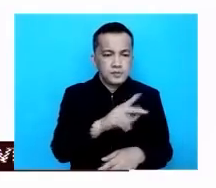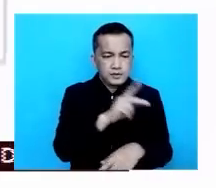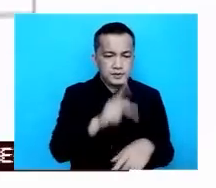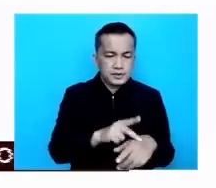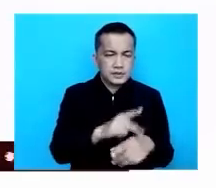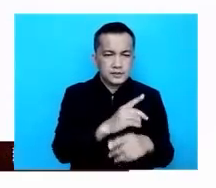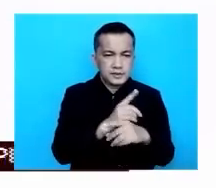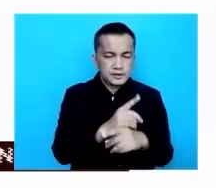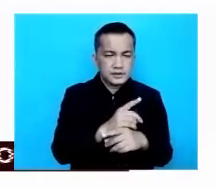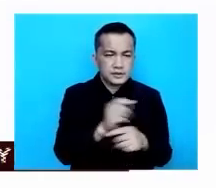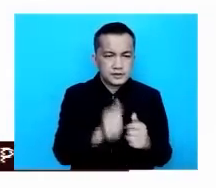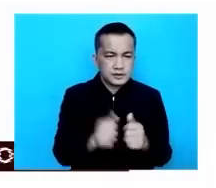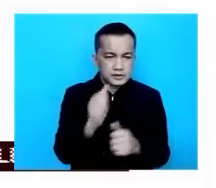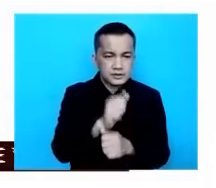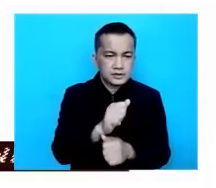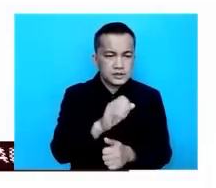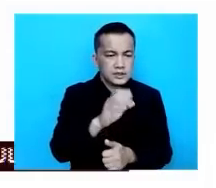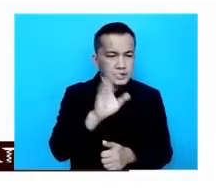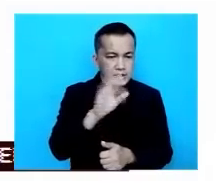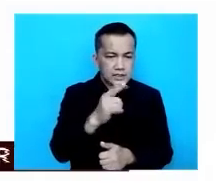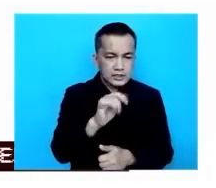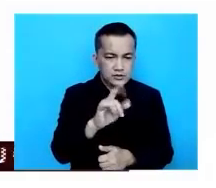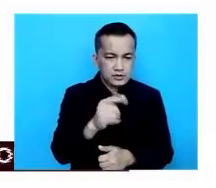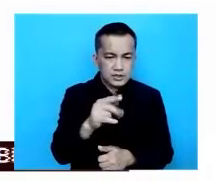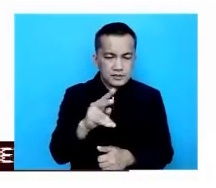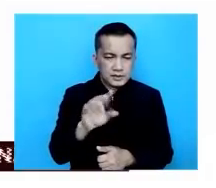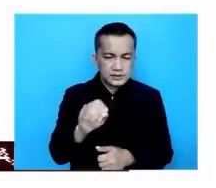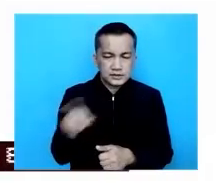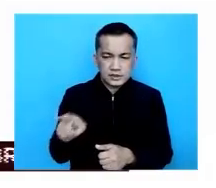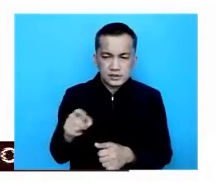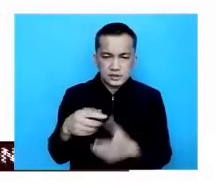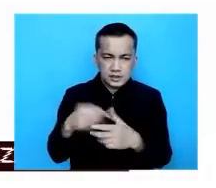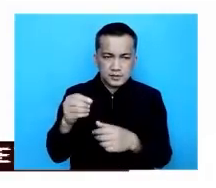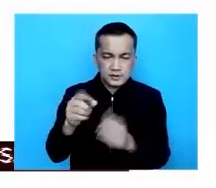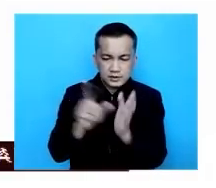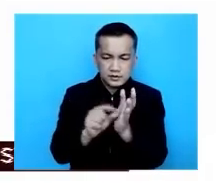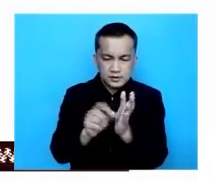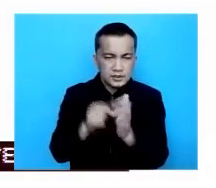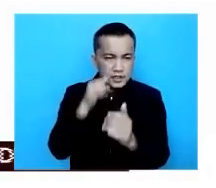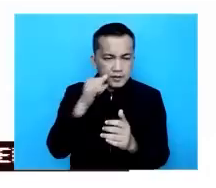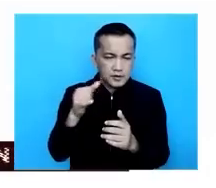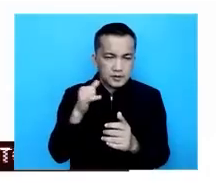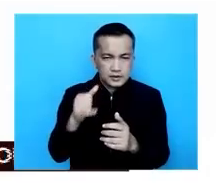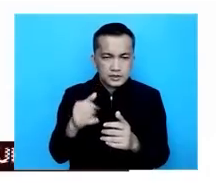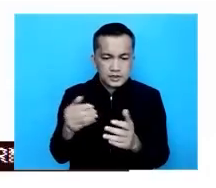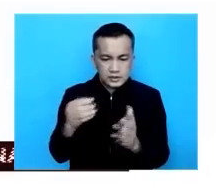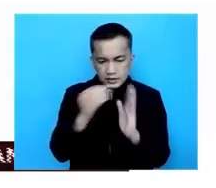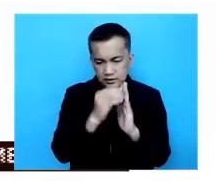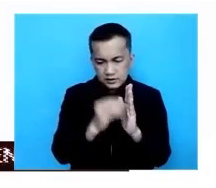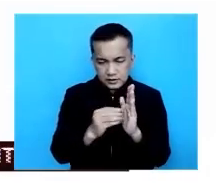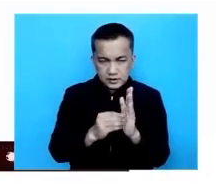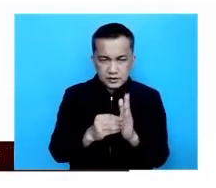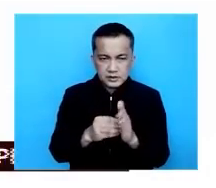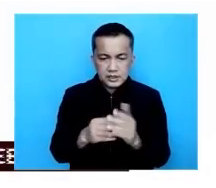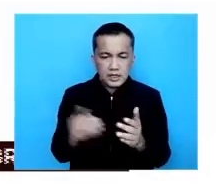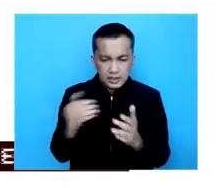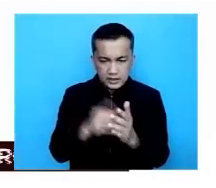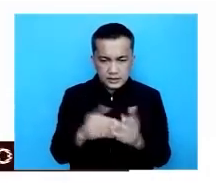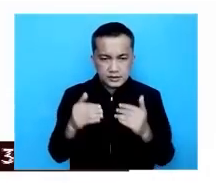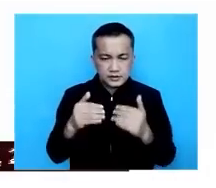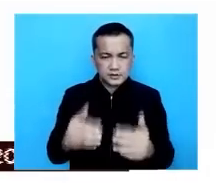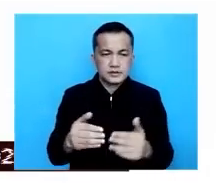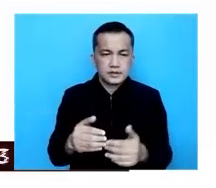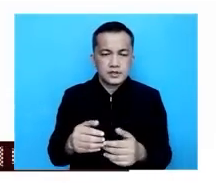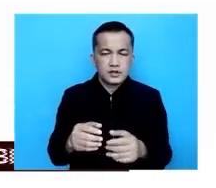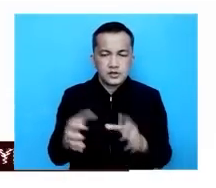inilabas kahapon sa website ng U.S. Department of Defense, nakasaad na muling aarangkada ang Joint Maritime Patrol ng